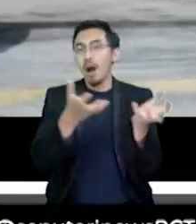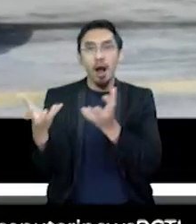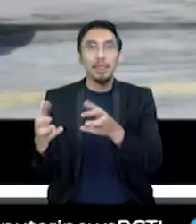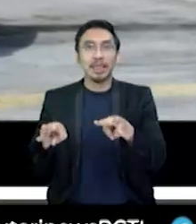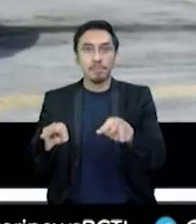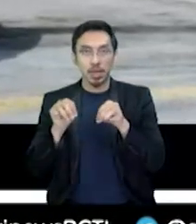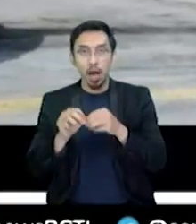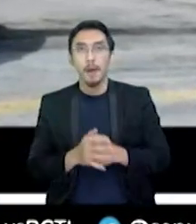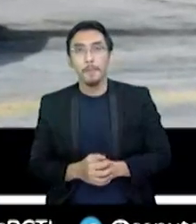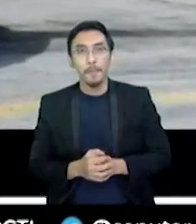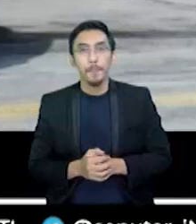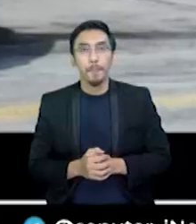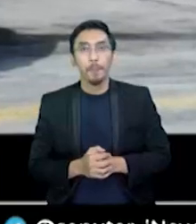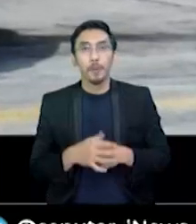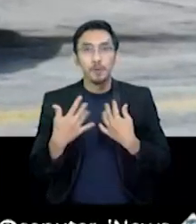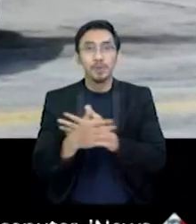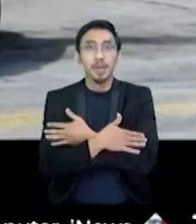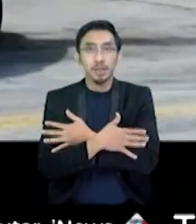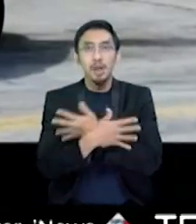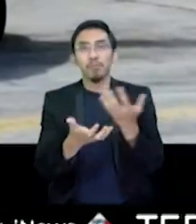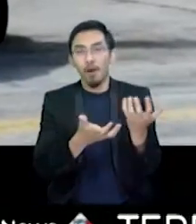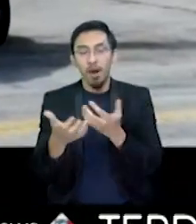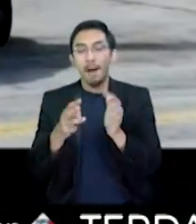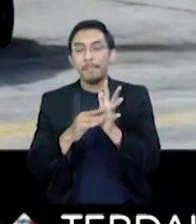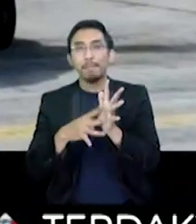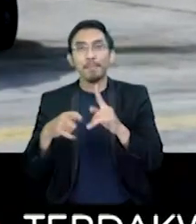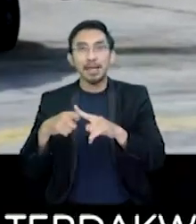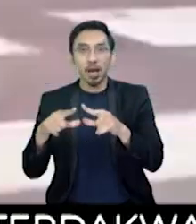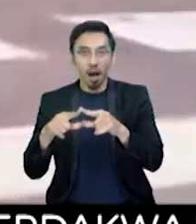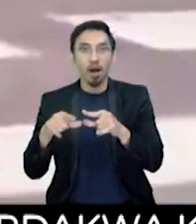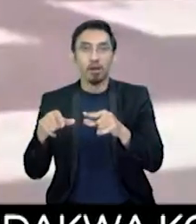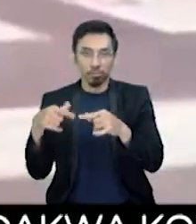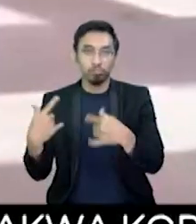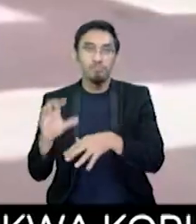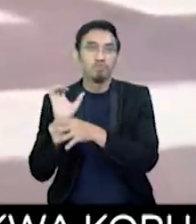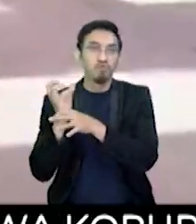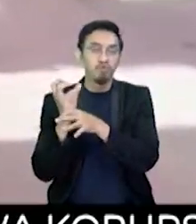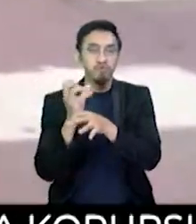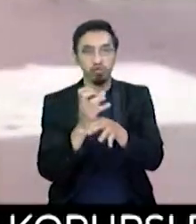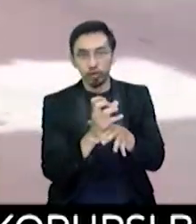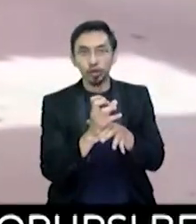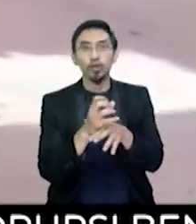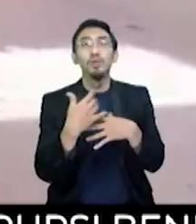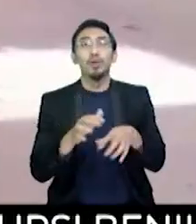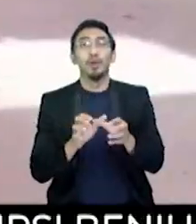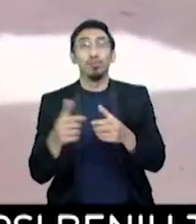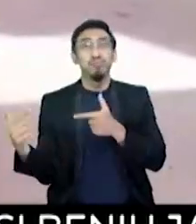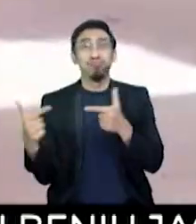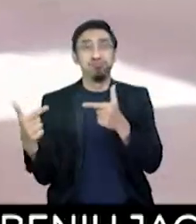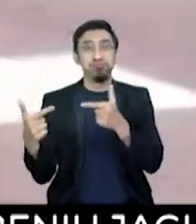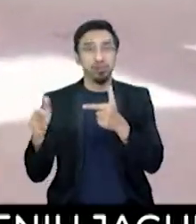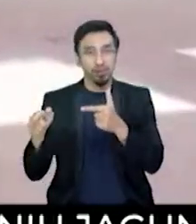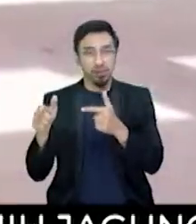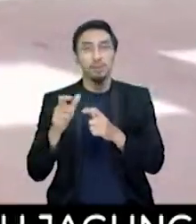jenazah dibawa ke RSUD Mimika dengan menggunakan mobil ambulans. Kelompok kriminal bersenjata menyerang personel Satgas Bupe Barinir